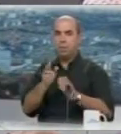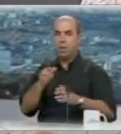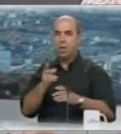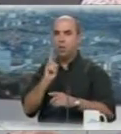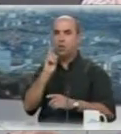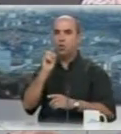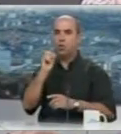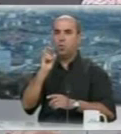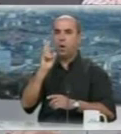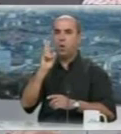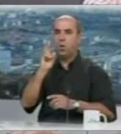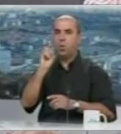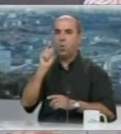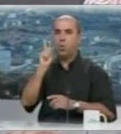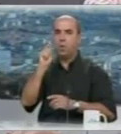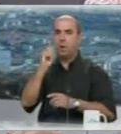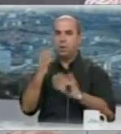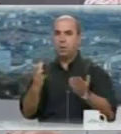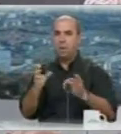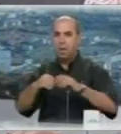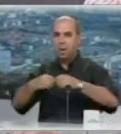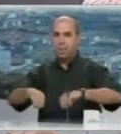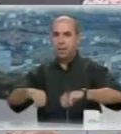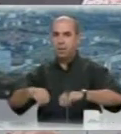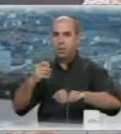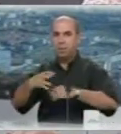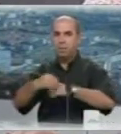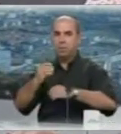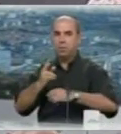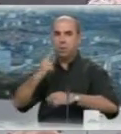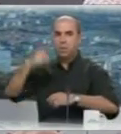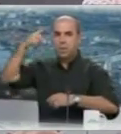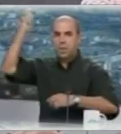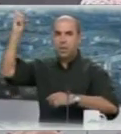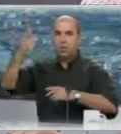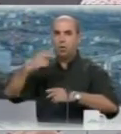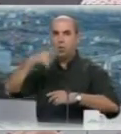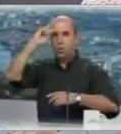الدوودة، يقول أنه كانت البيضة تصدر إلى الخارج وكان وزنها